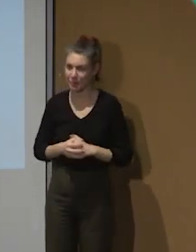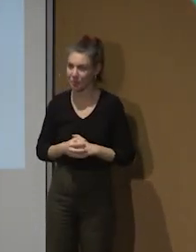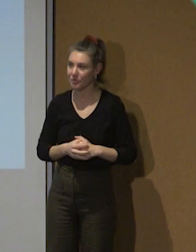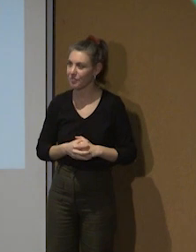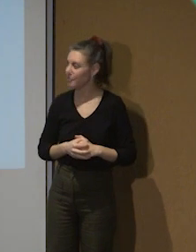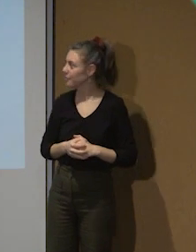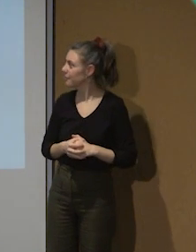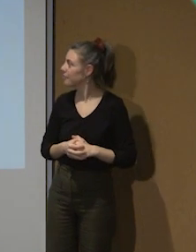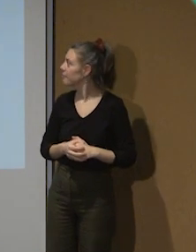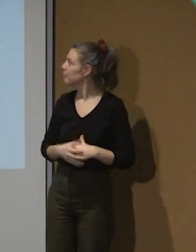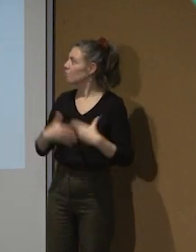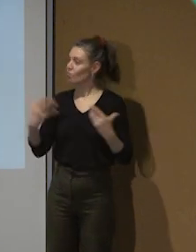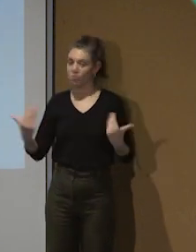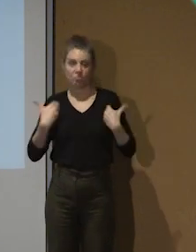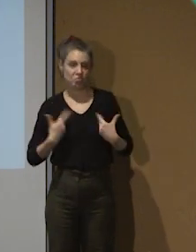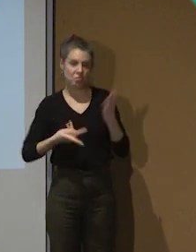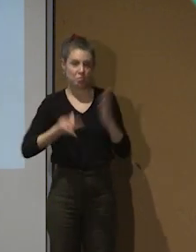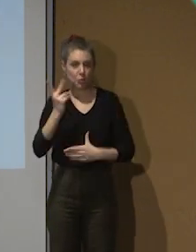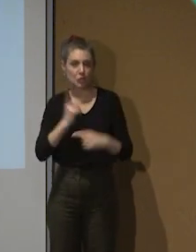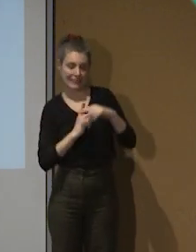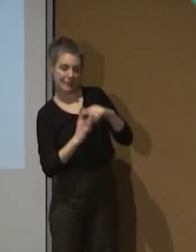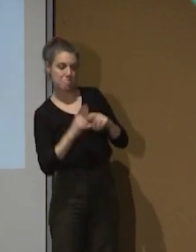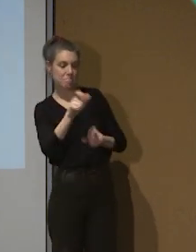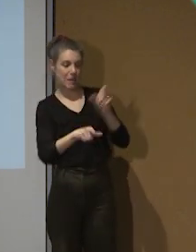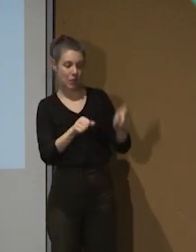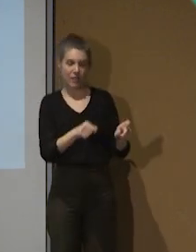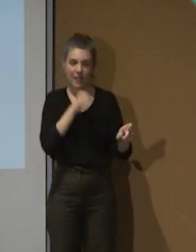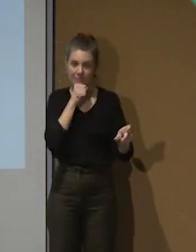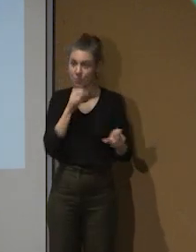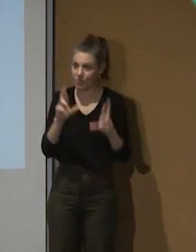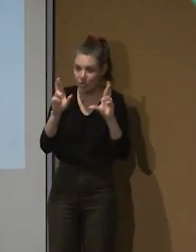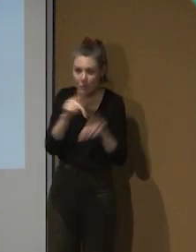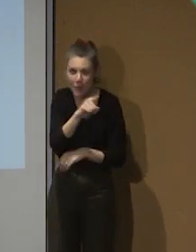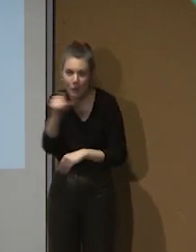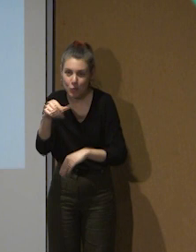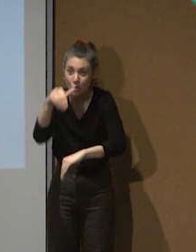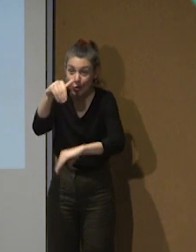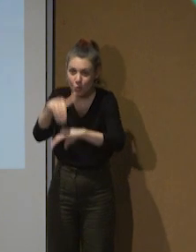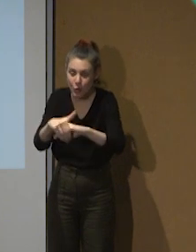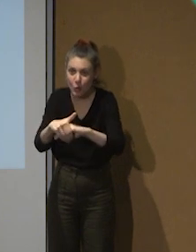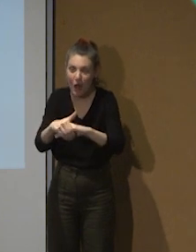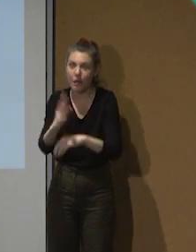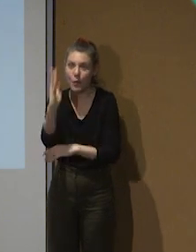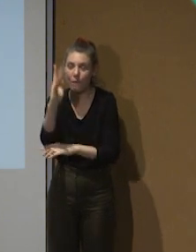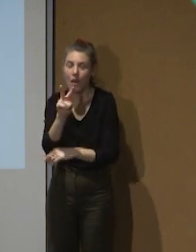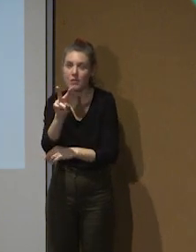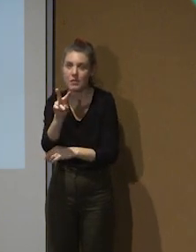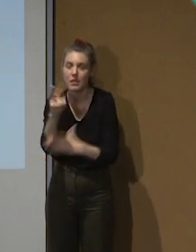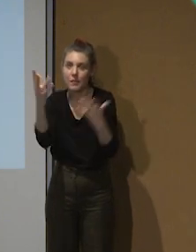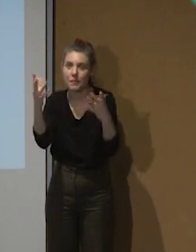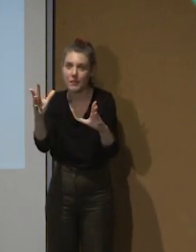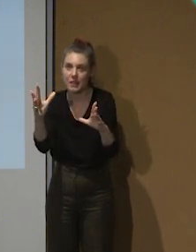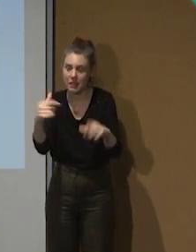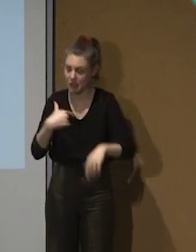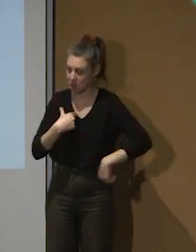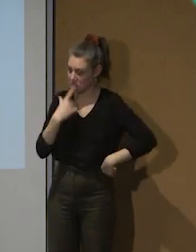le sport santé chez le senior. Le but, c'est que ce soir, vous puissiez repartir d'ici en vous disant qu'il n'y a pas de